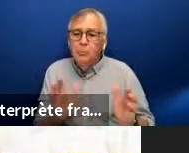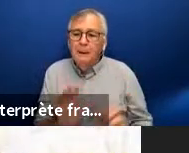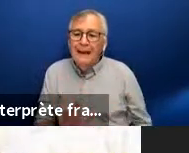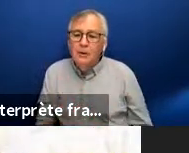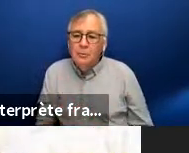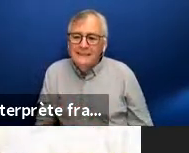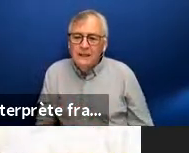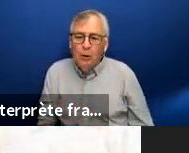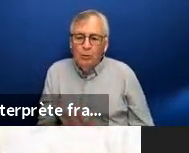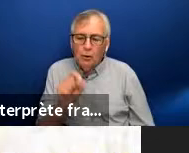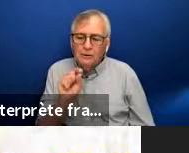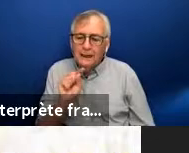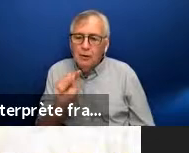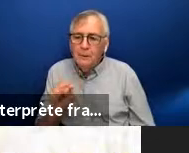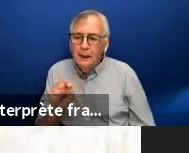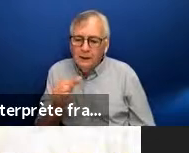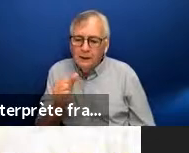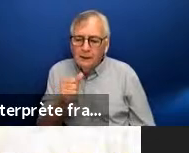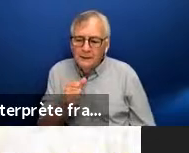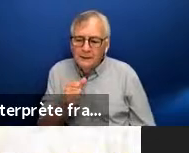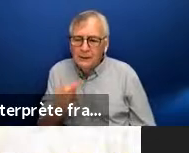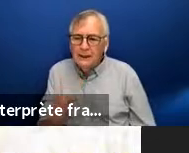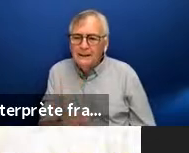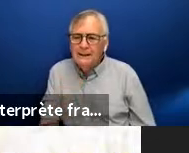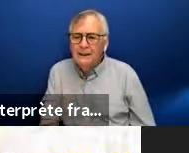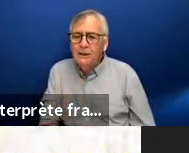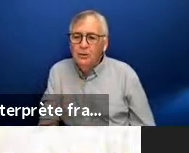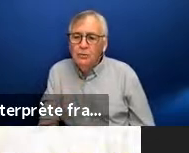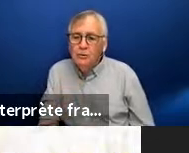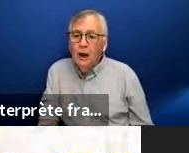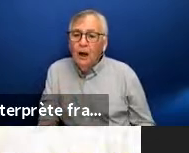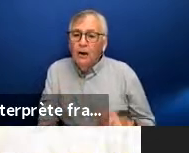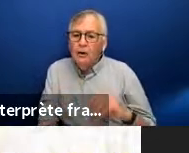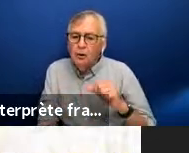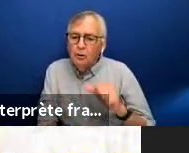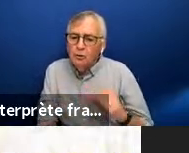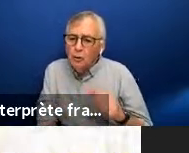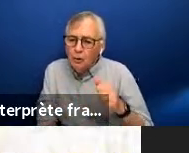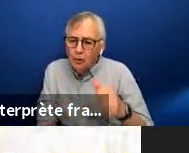qui supplient à l'audition, donc des sonnettes